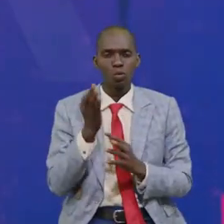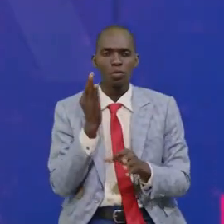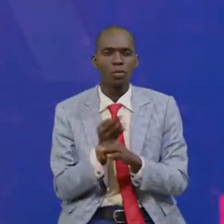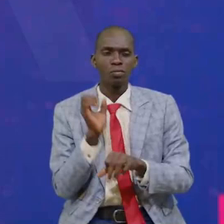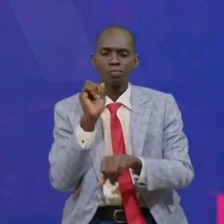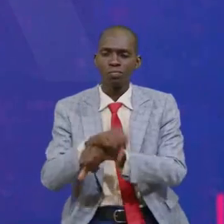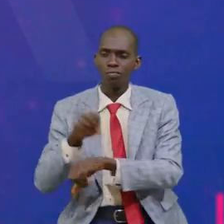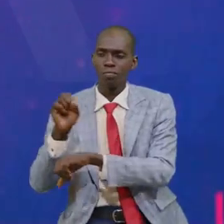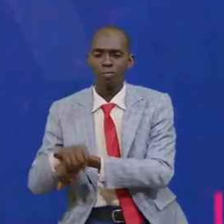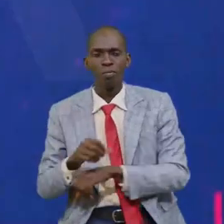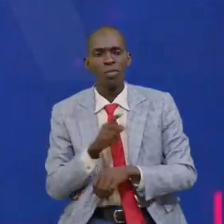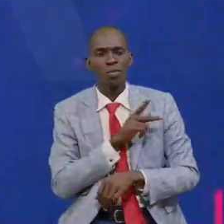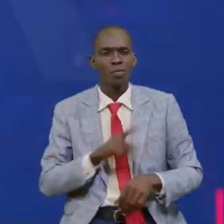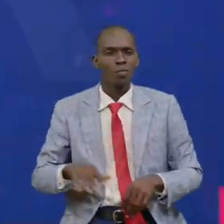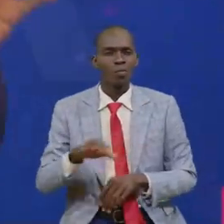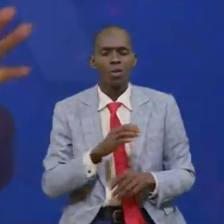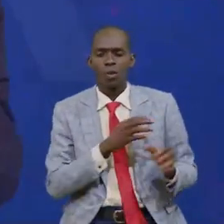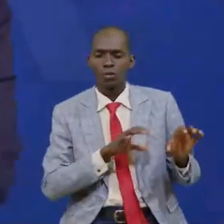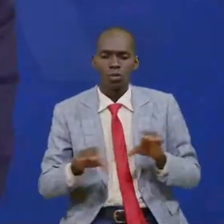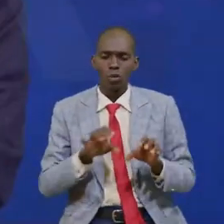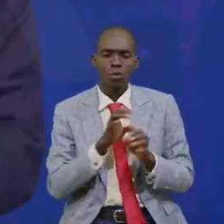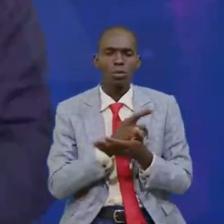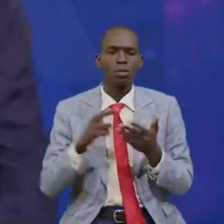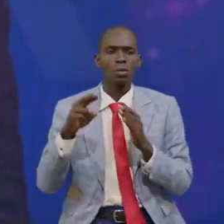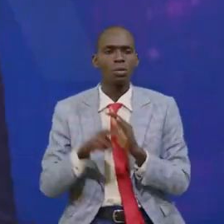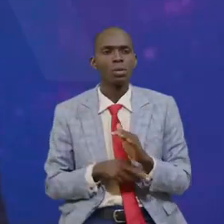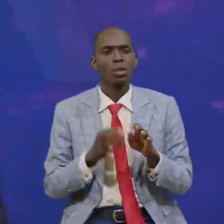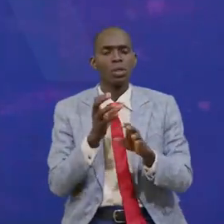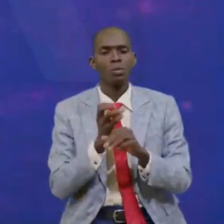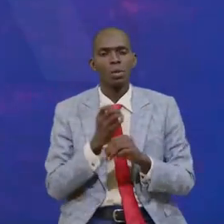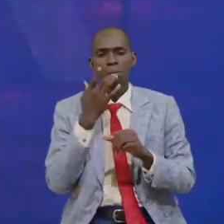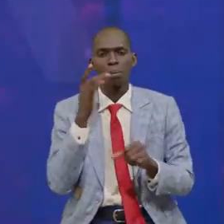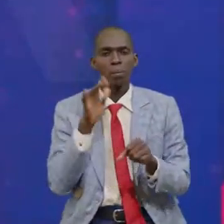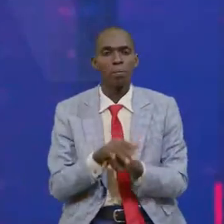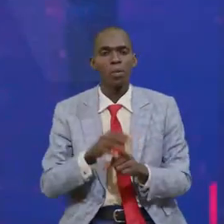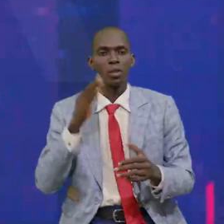royaumes, exercèrent la justice, obtinrent des promesses,